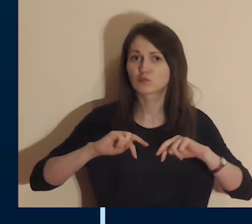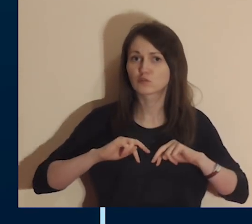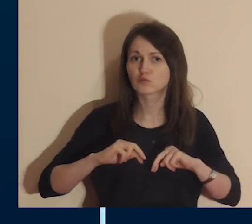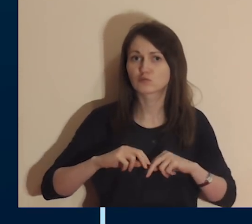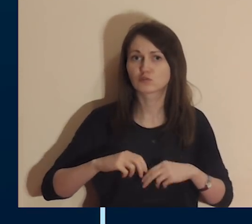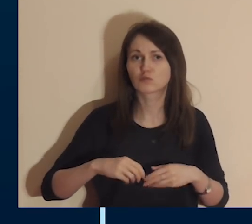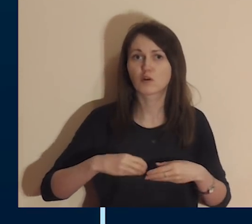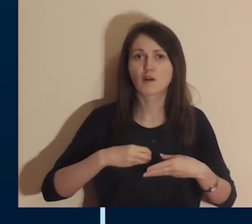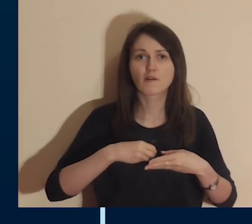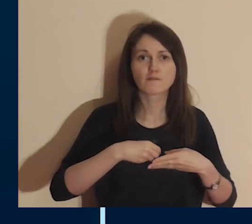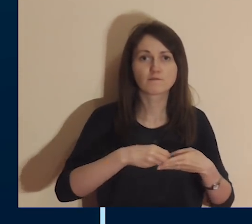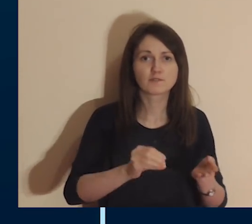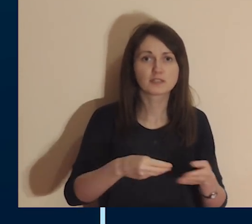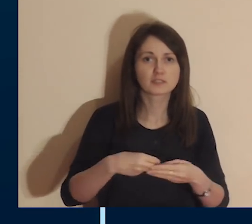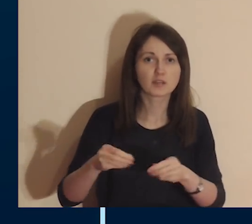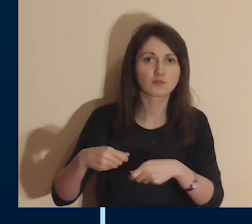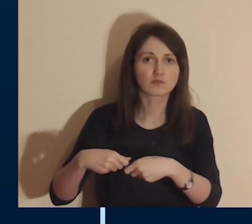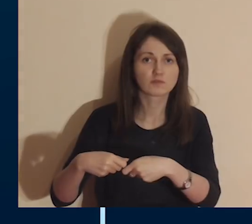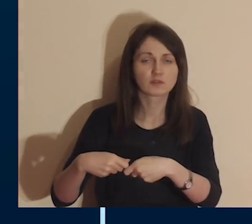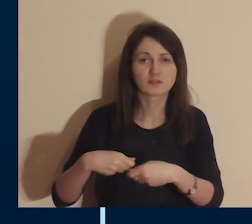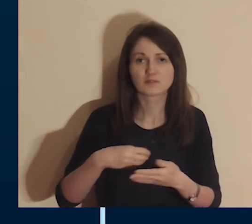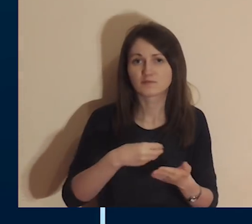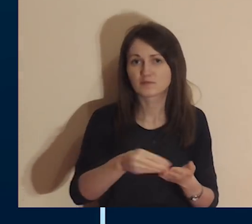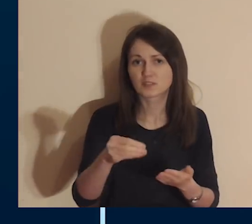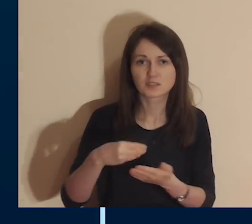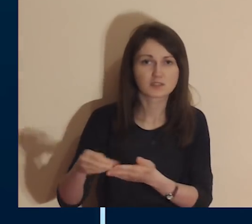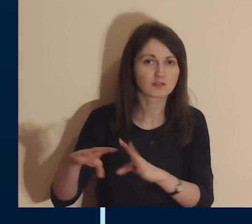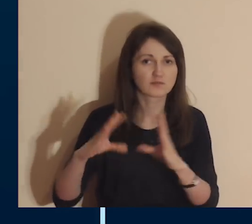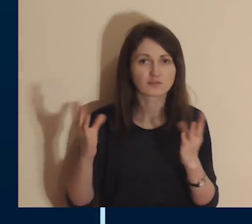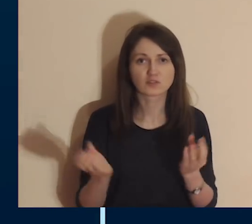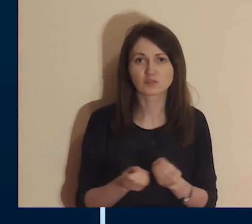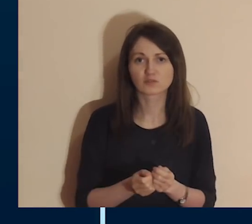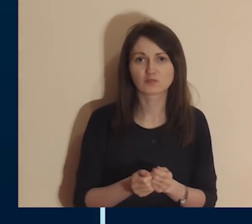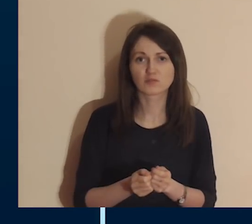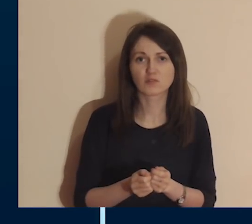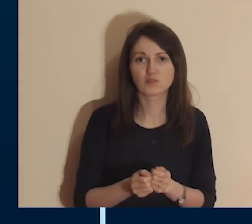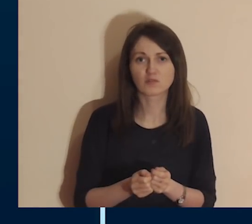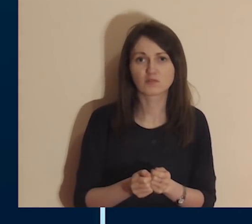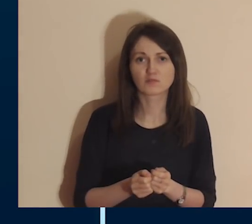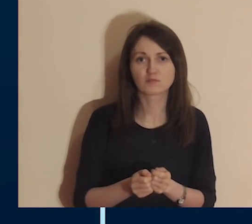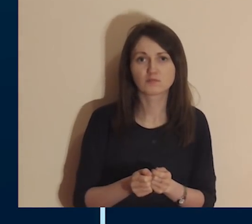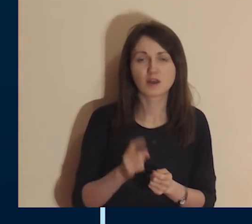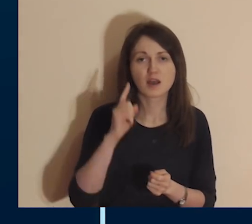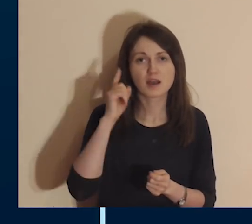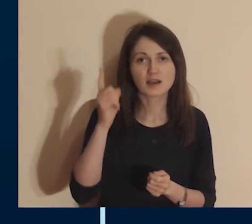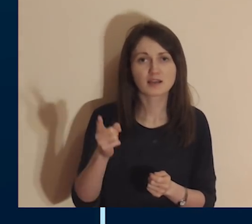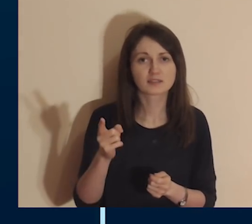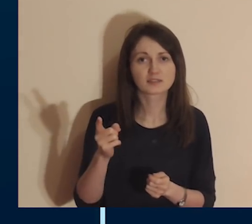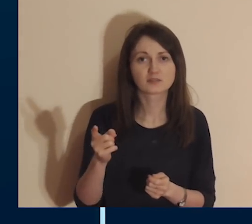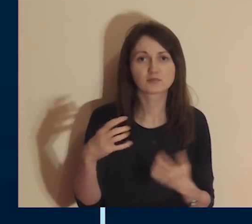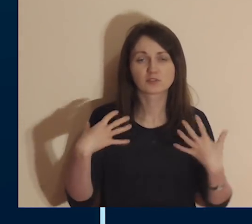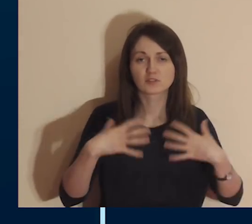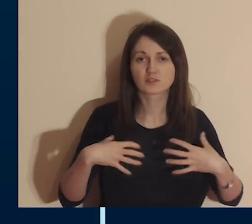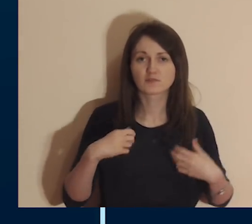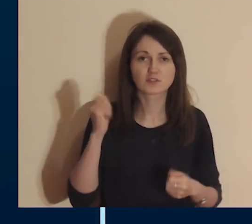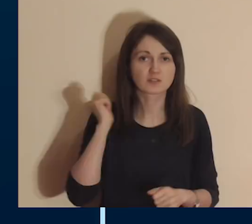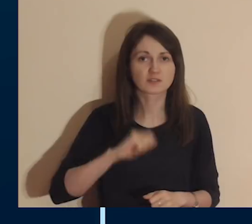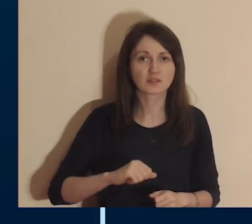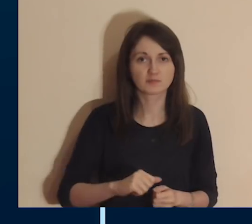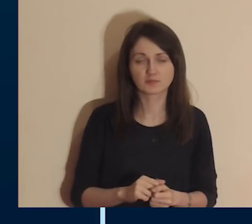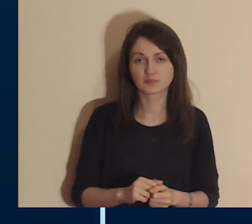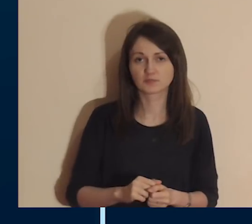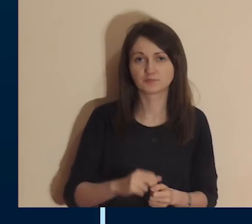roztrwonił twój majątek z nierządnicami, kazałeś zabić dla niego utuczone ciele. Lecz on mu